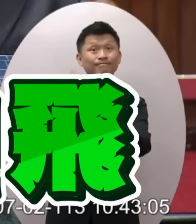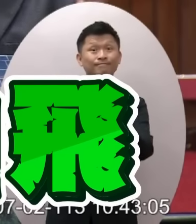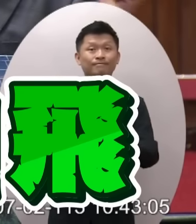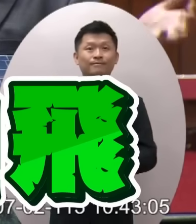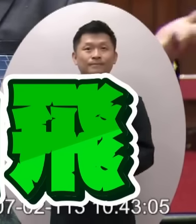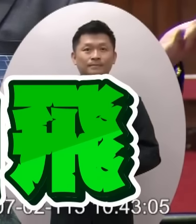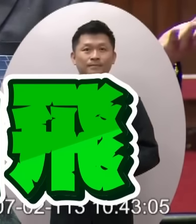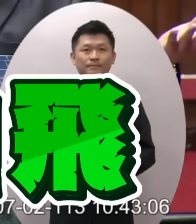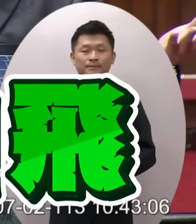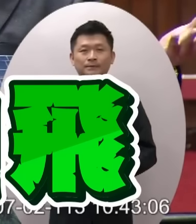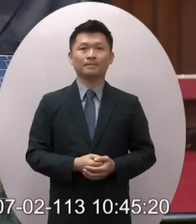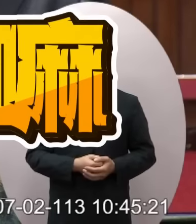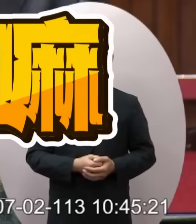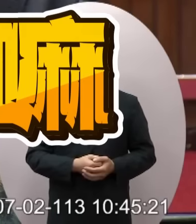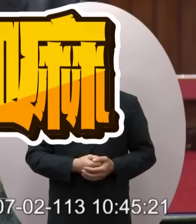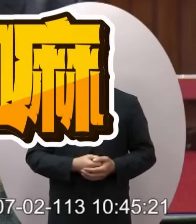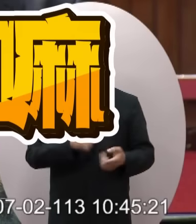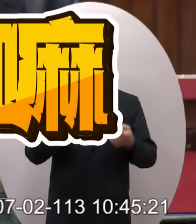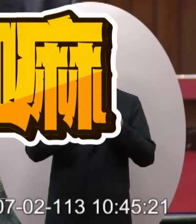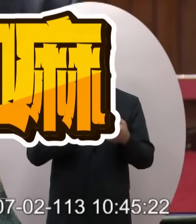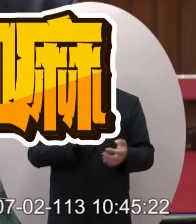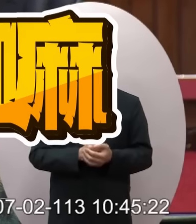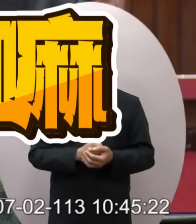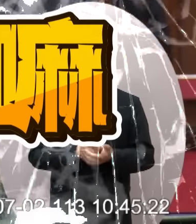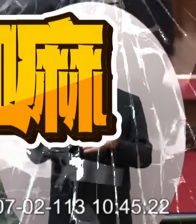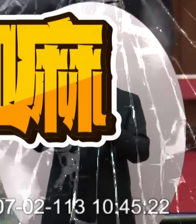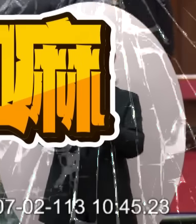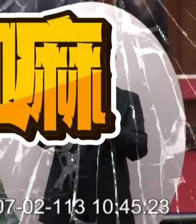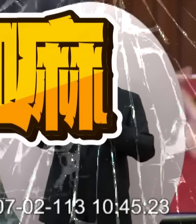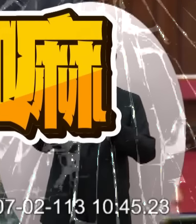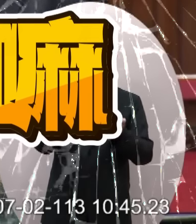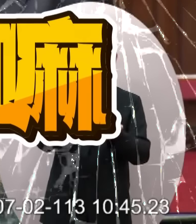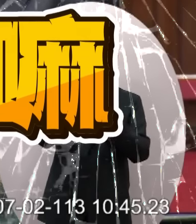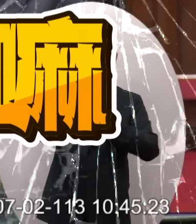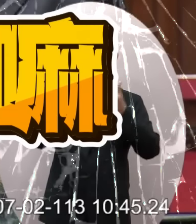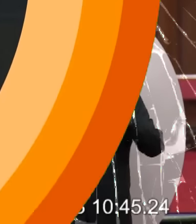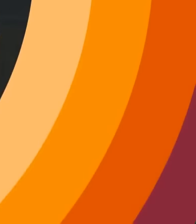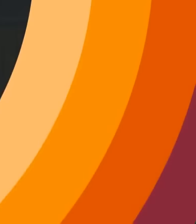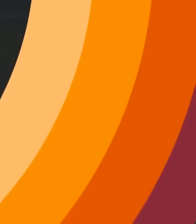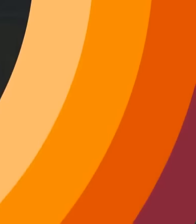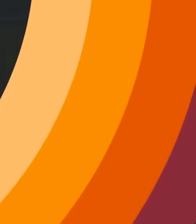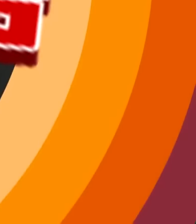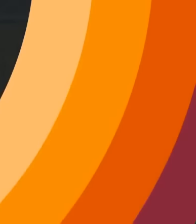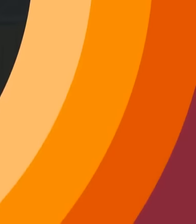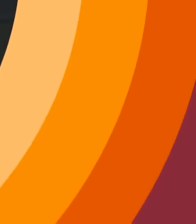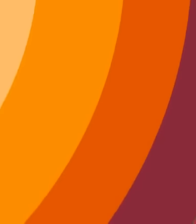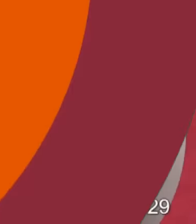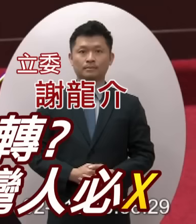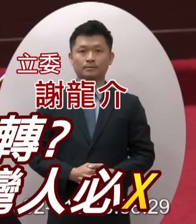死，房惊飞嘛。我这胡林波介绍了台湾人爱死嘛。